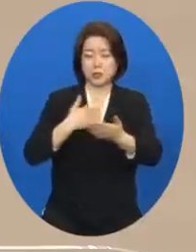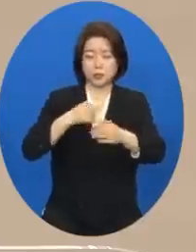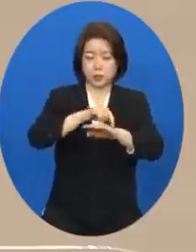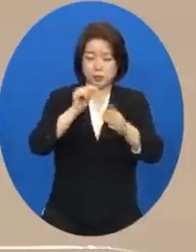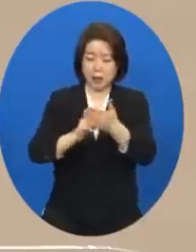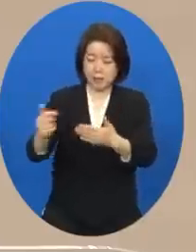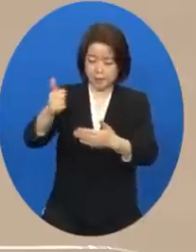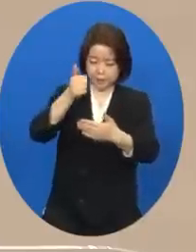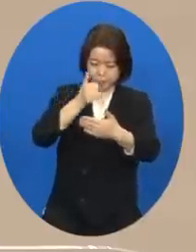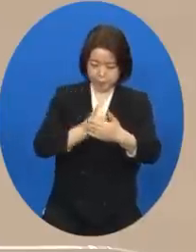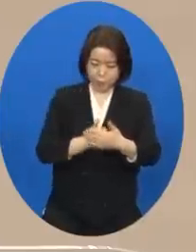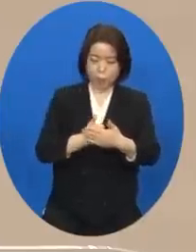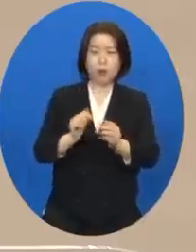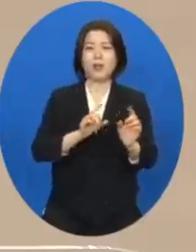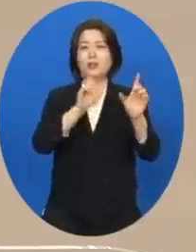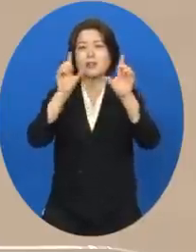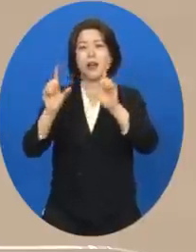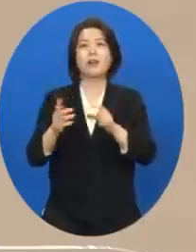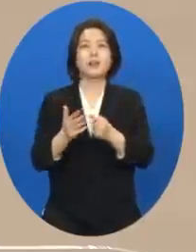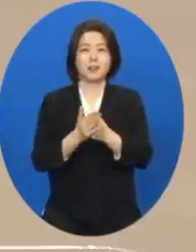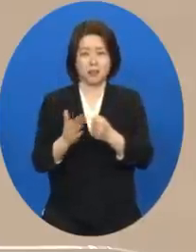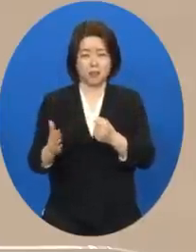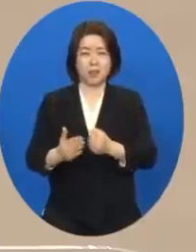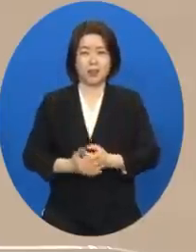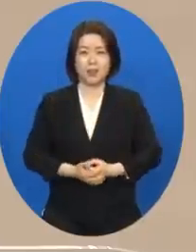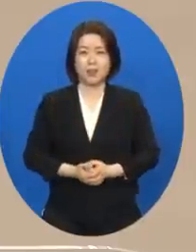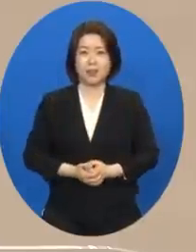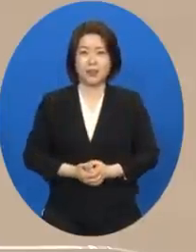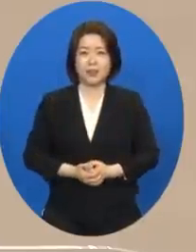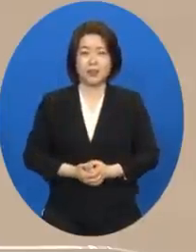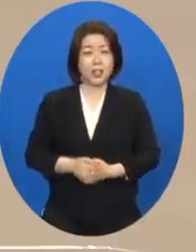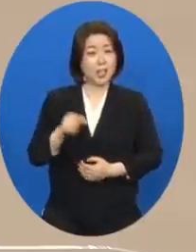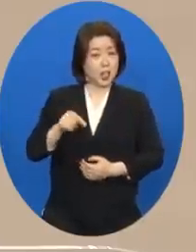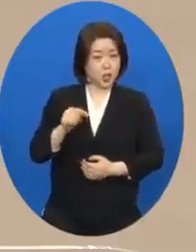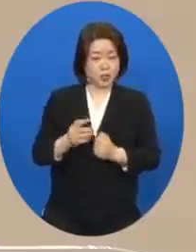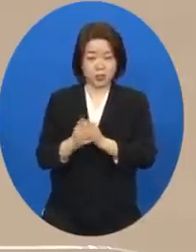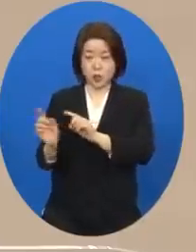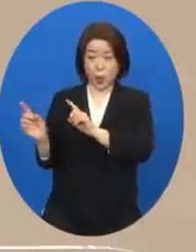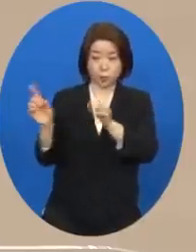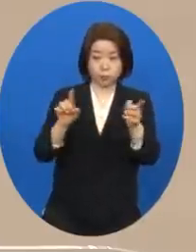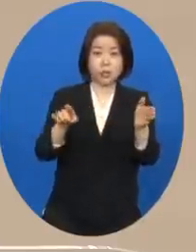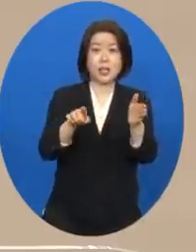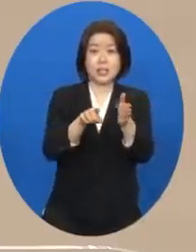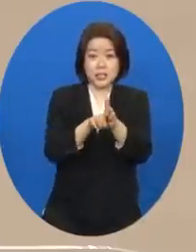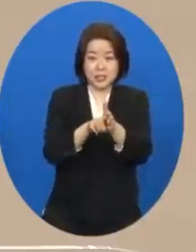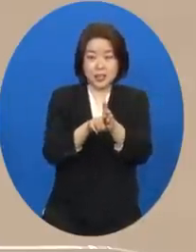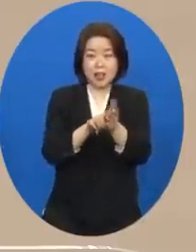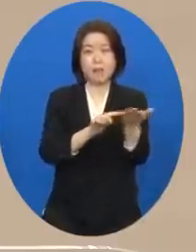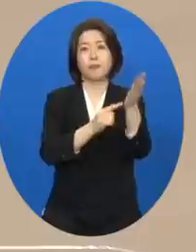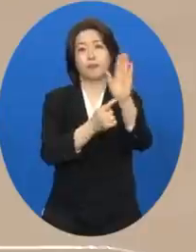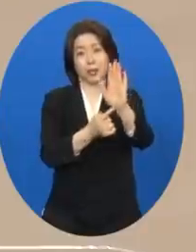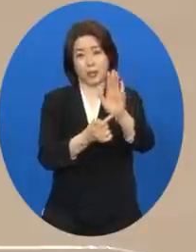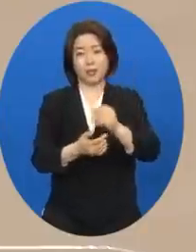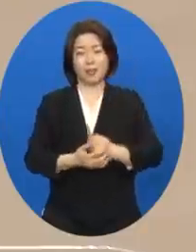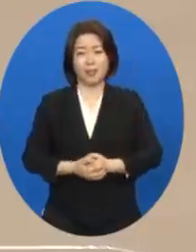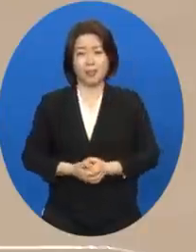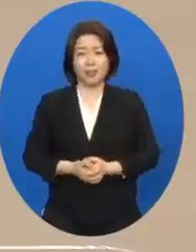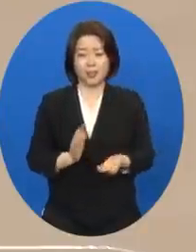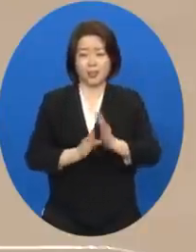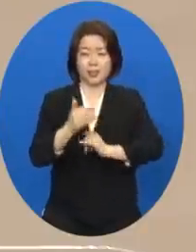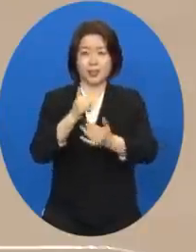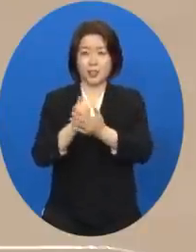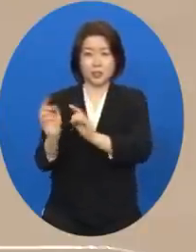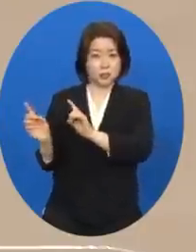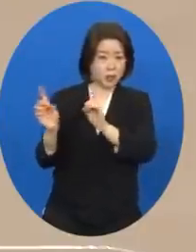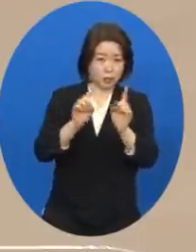모시고 사는 사람입니까 여기서 부활 신앙이 나오는 거예요 예수님의 부활을